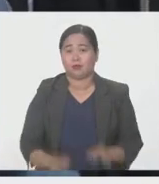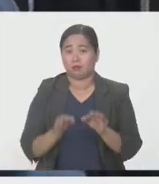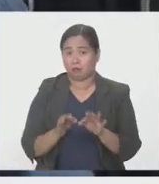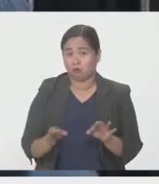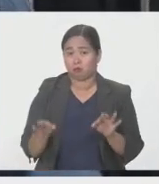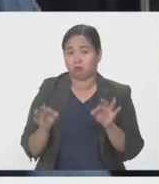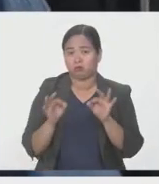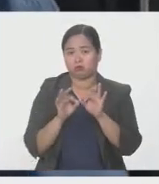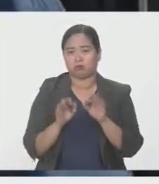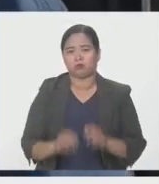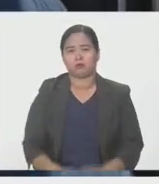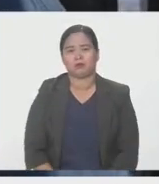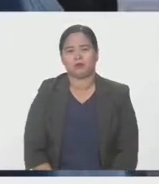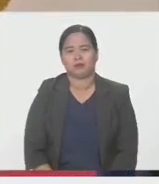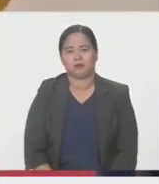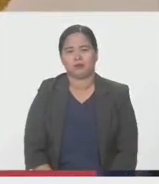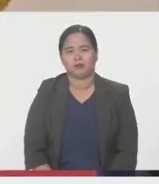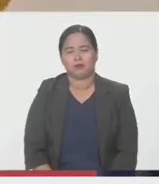важно.